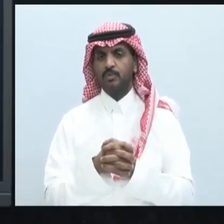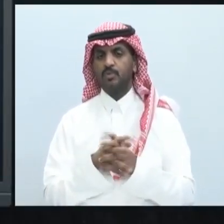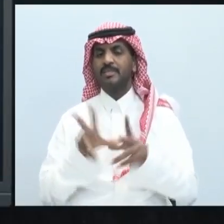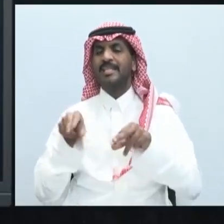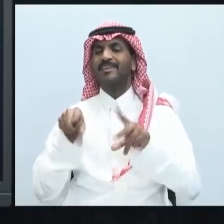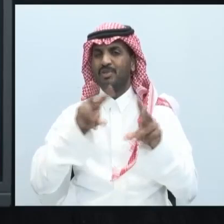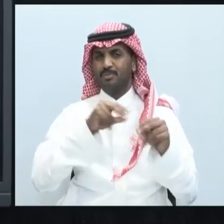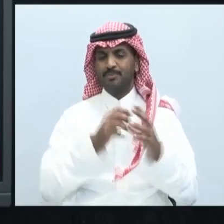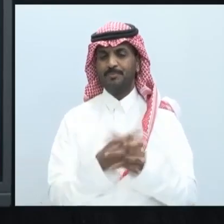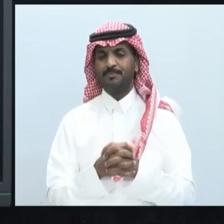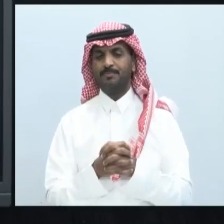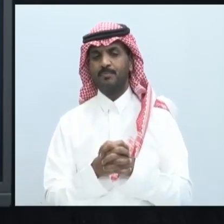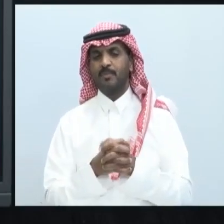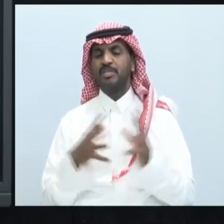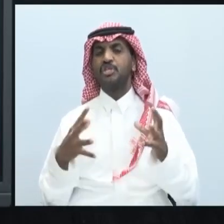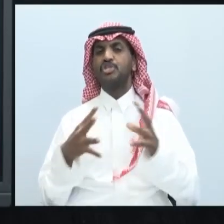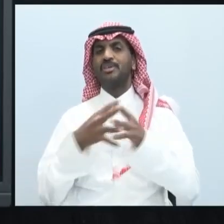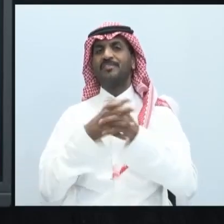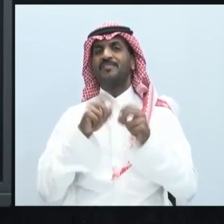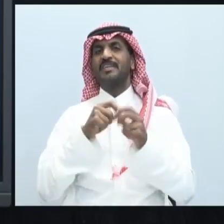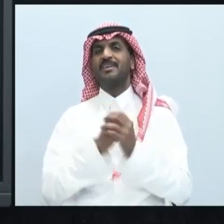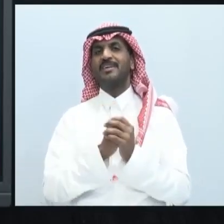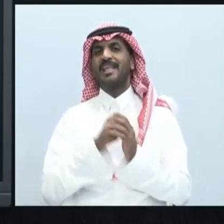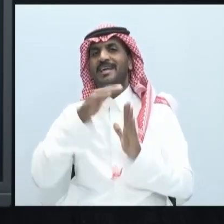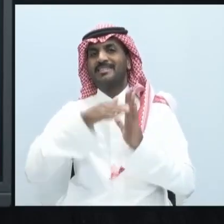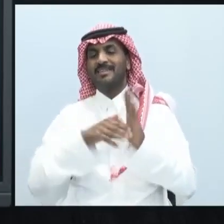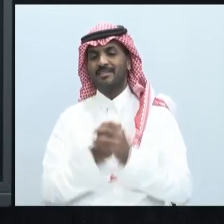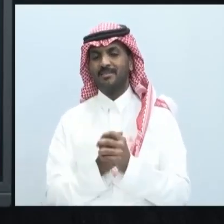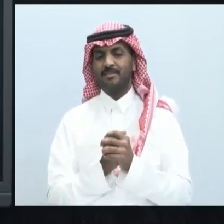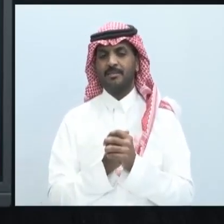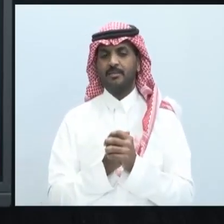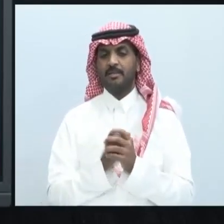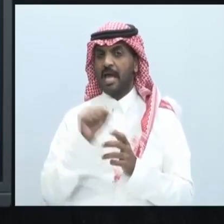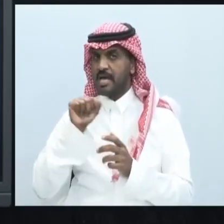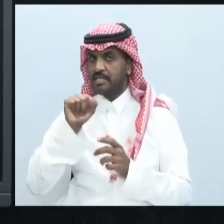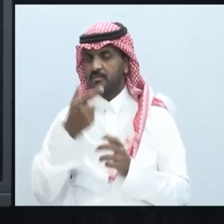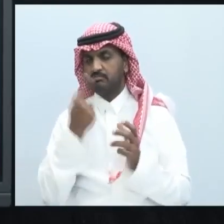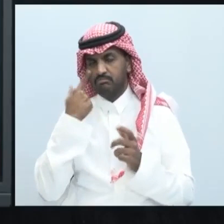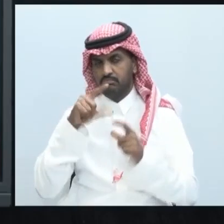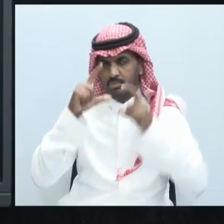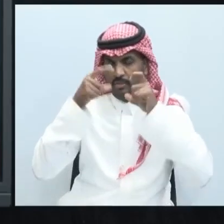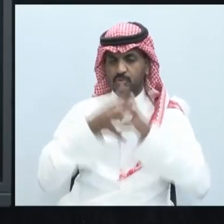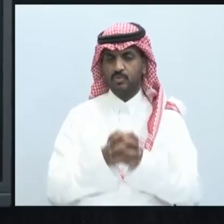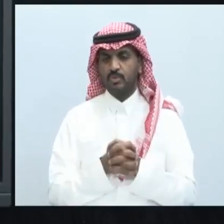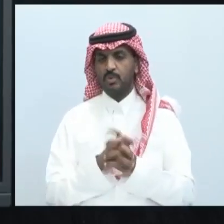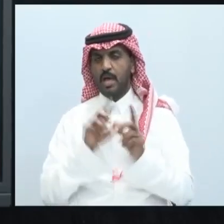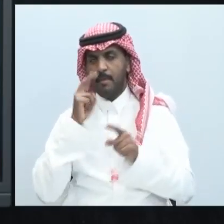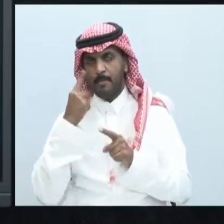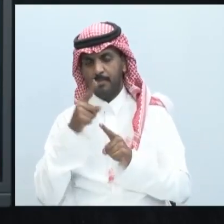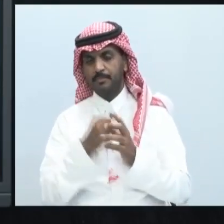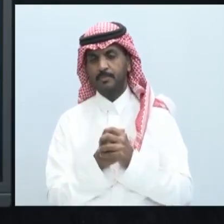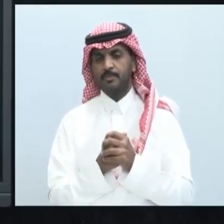وايضا تشابها وتشترك في خصائصها لو استعرضنا هذه الصور التي امامكم